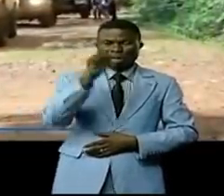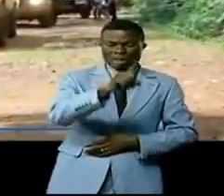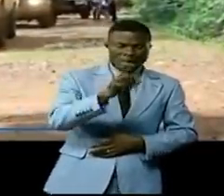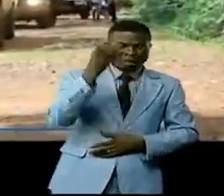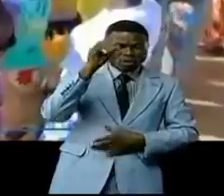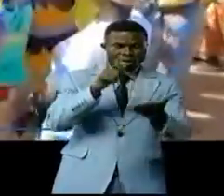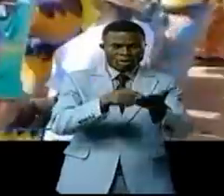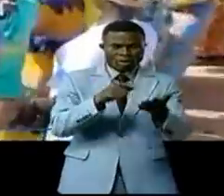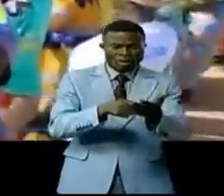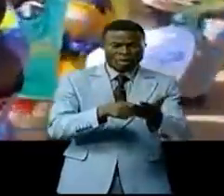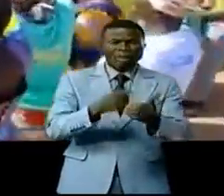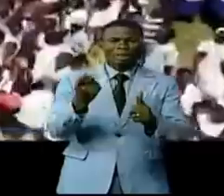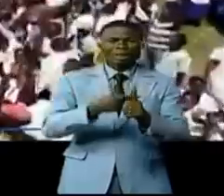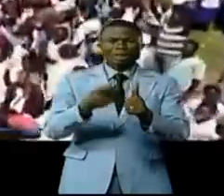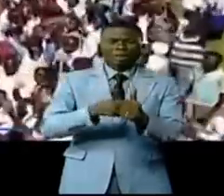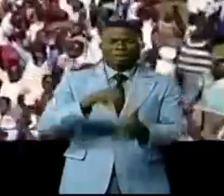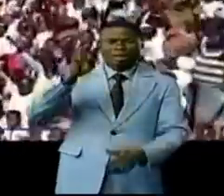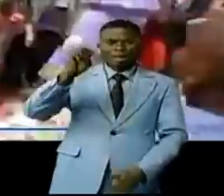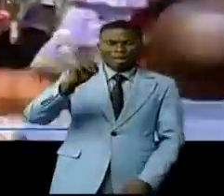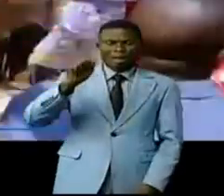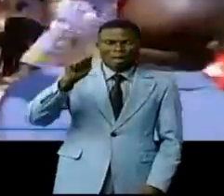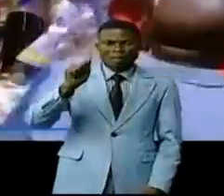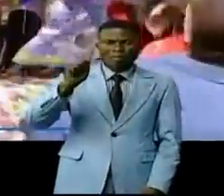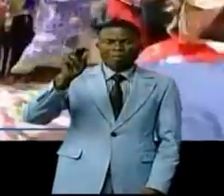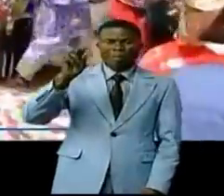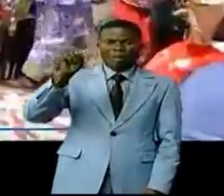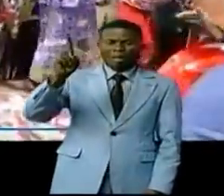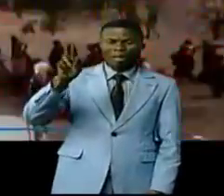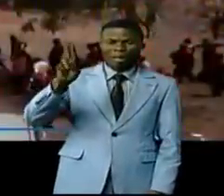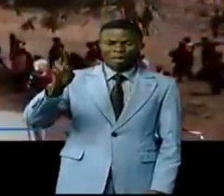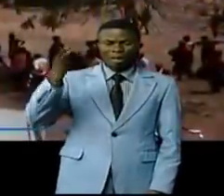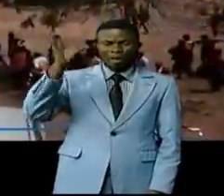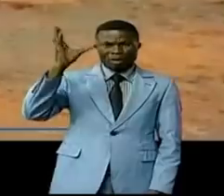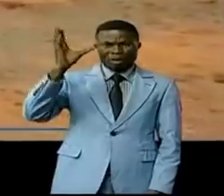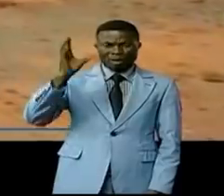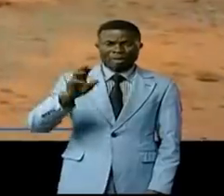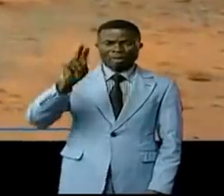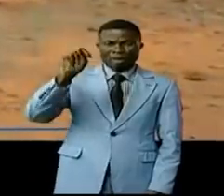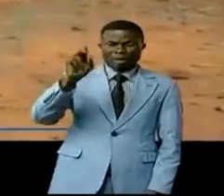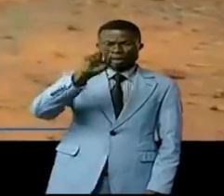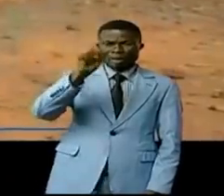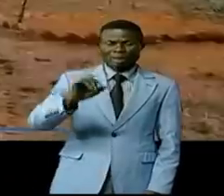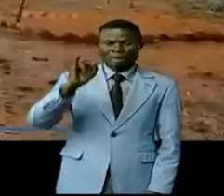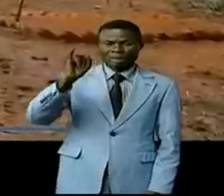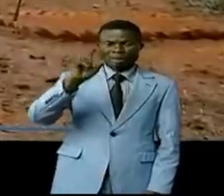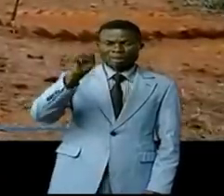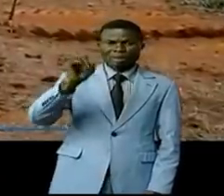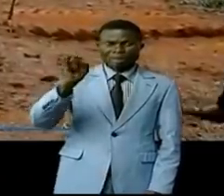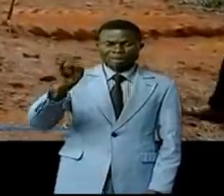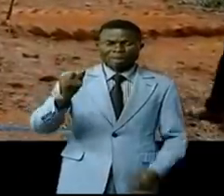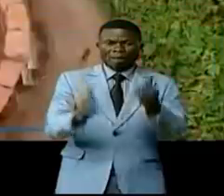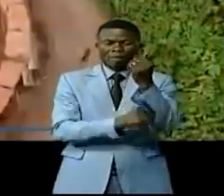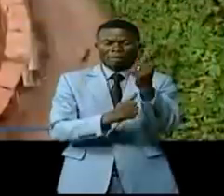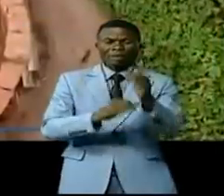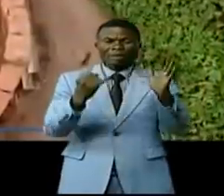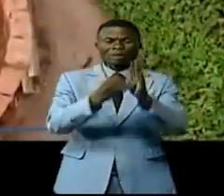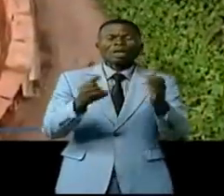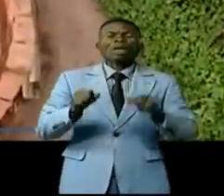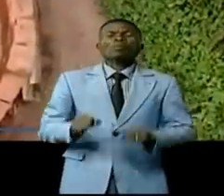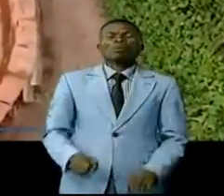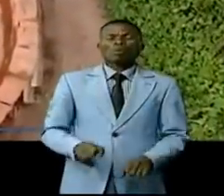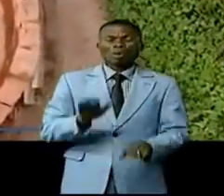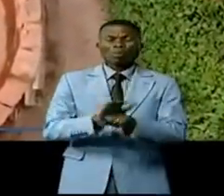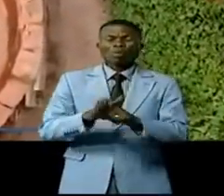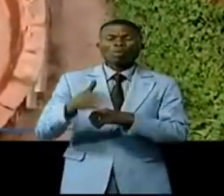Kalikoumi, notamment à Mado, Laibo, Aouba et au village Nzinzi, Nyanzaka, où 6 personnes ont été tuées et de nombreux